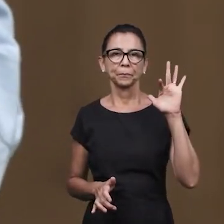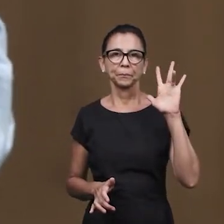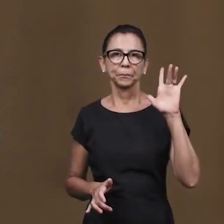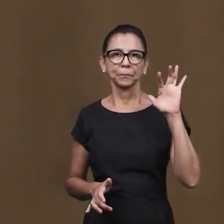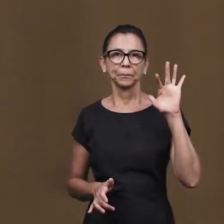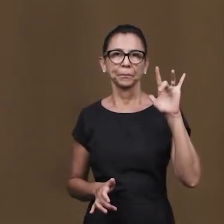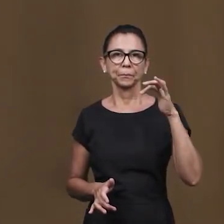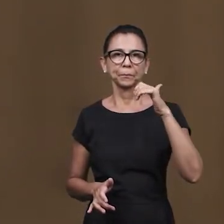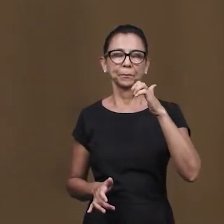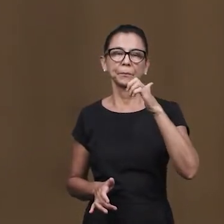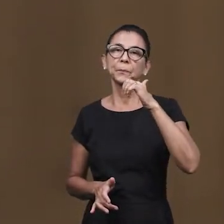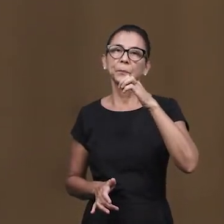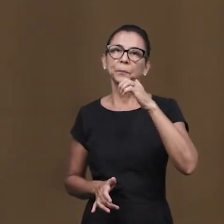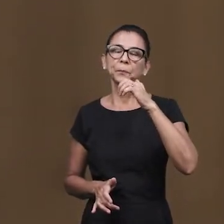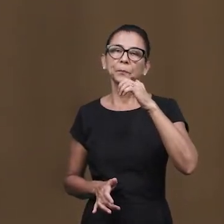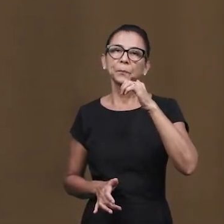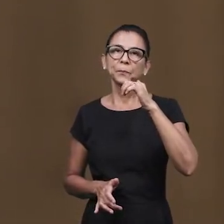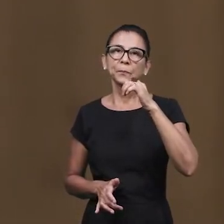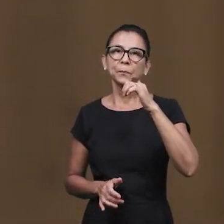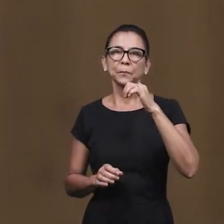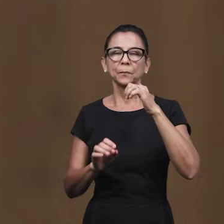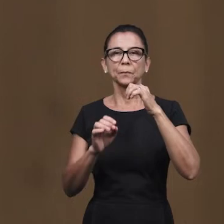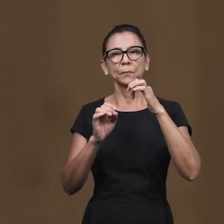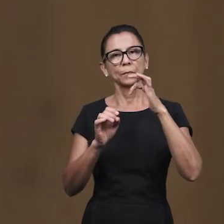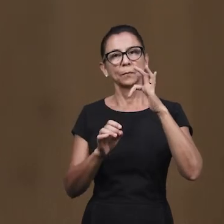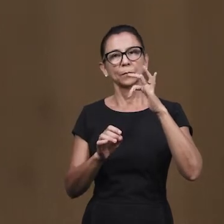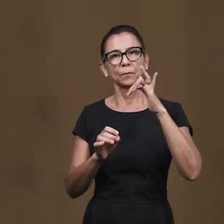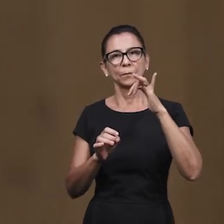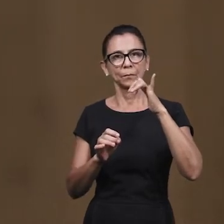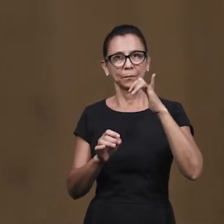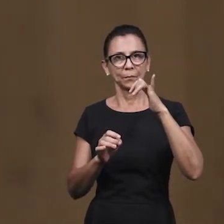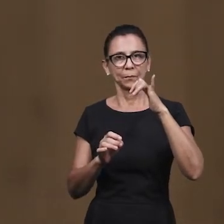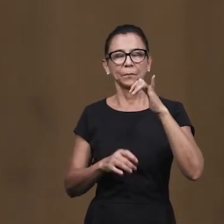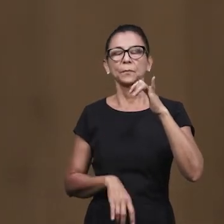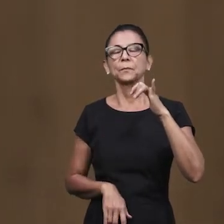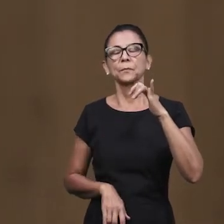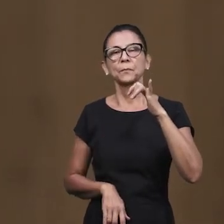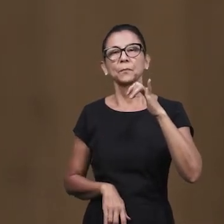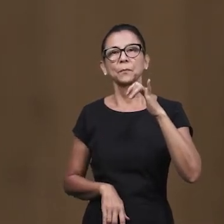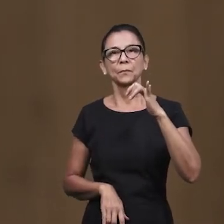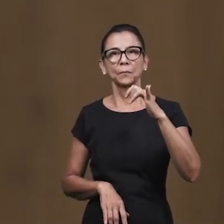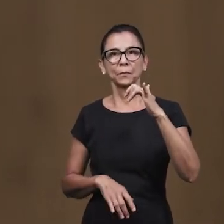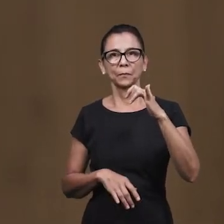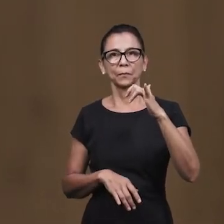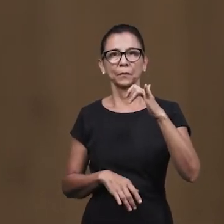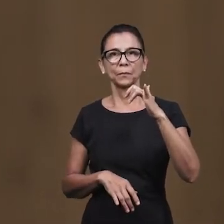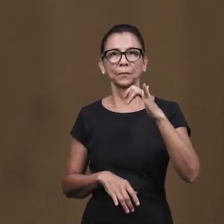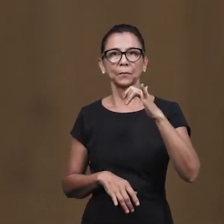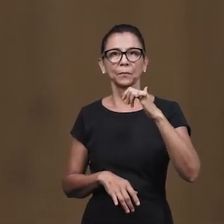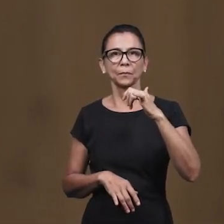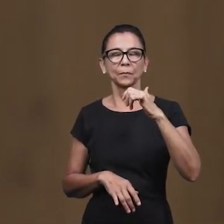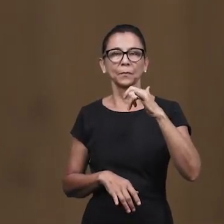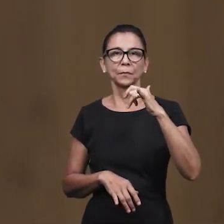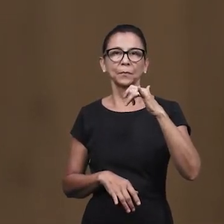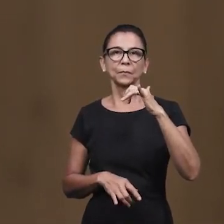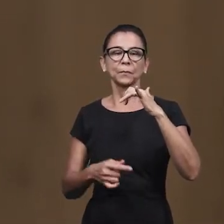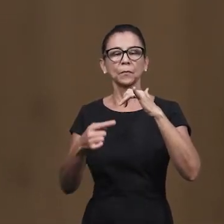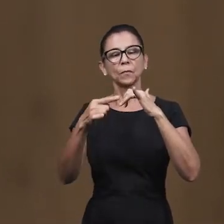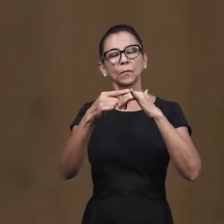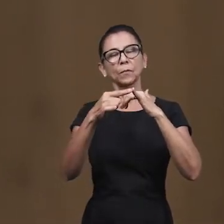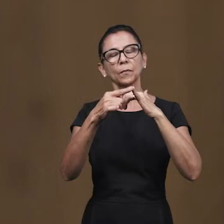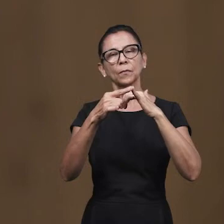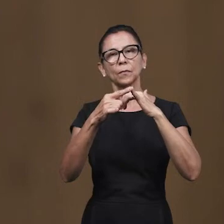et gauche, ici en haut, vous voyez? Un 2 3. Et ici, je descends, je laisse